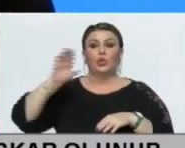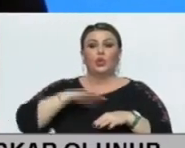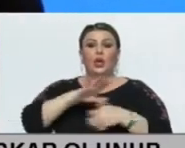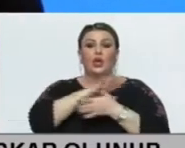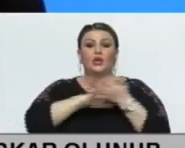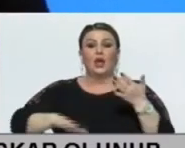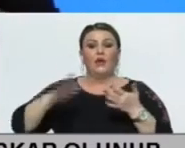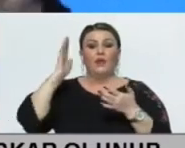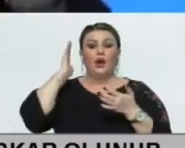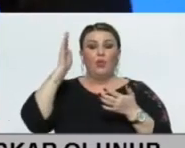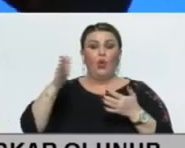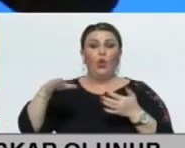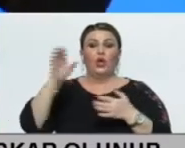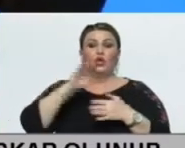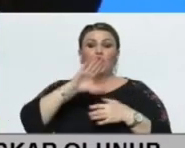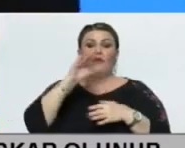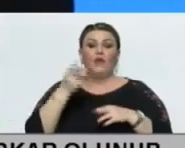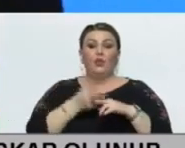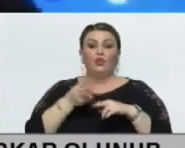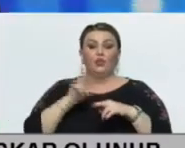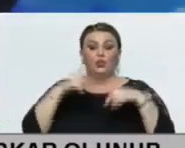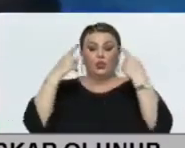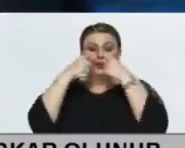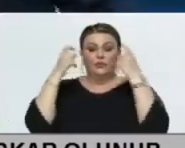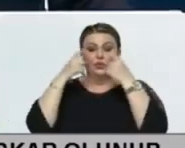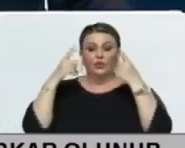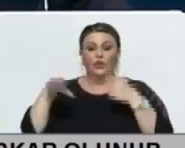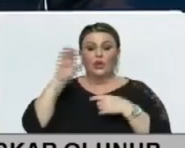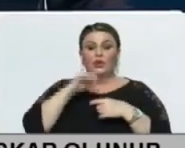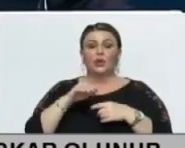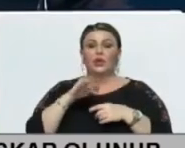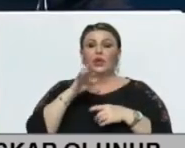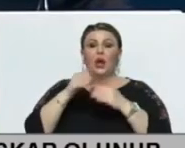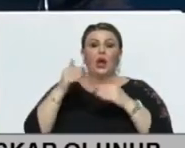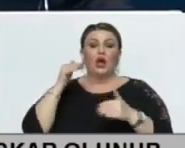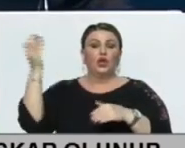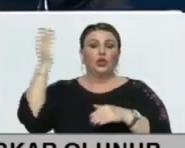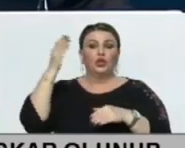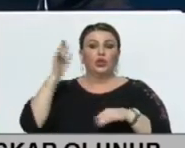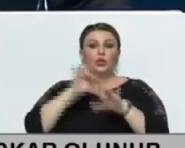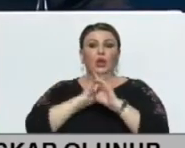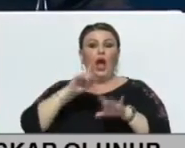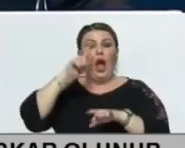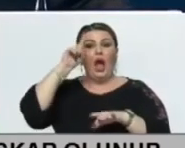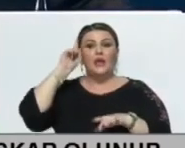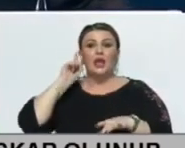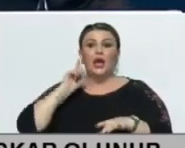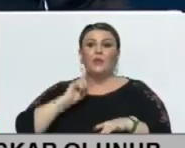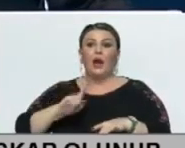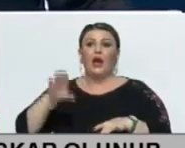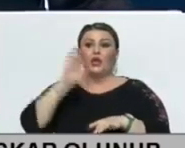davam eləyəcək və onu da vurguladı ki, az öncə də çıxışından eşitdiniz, Azərbaycanla